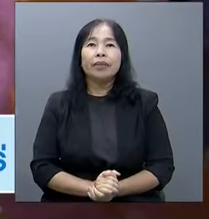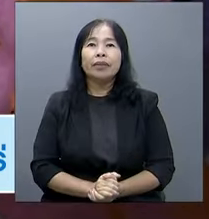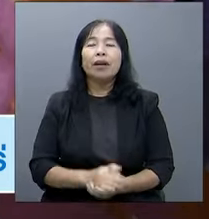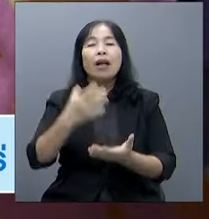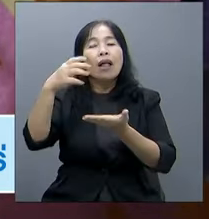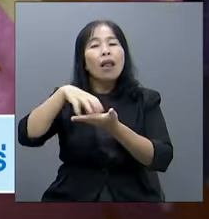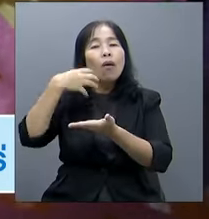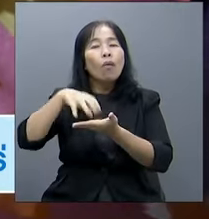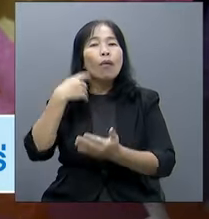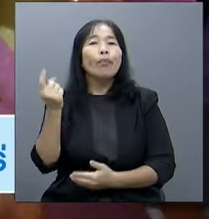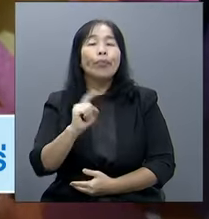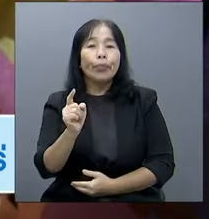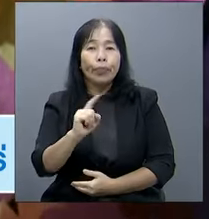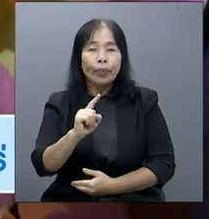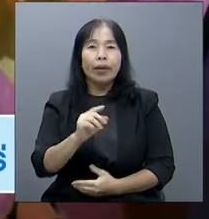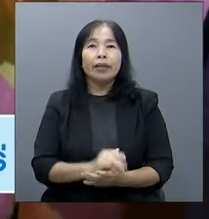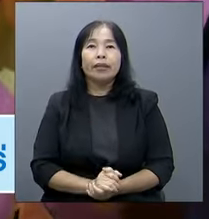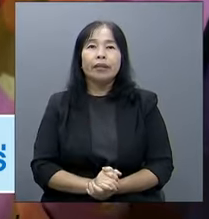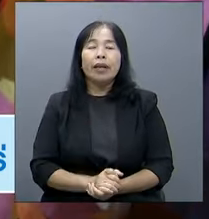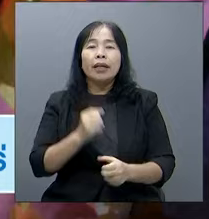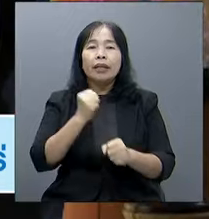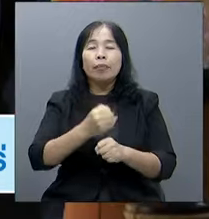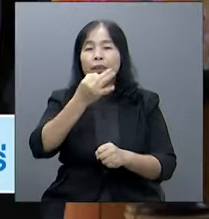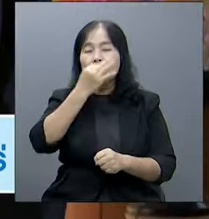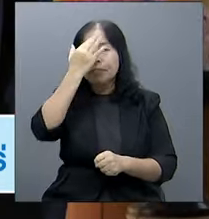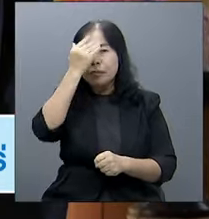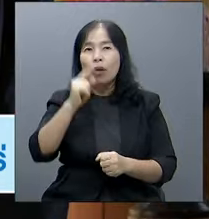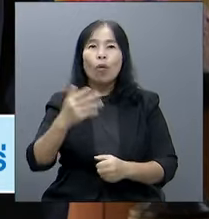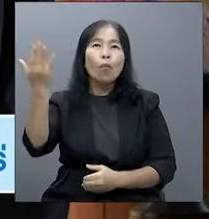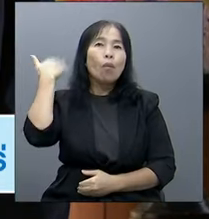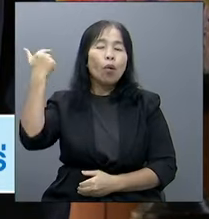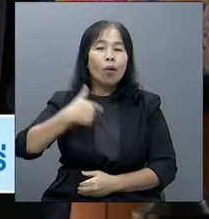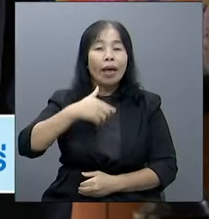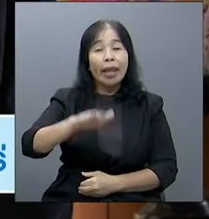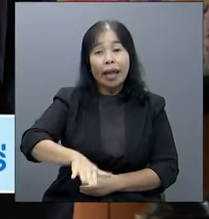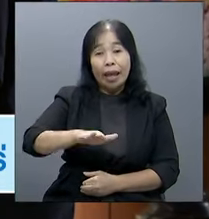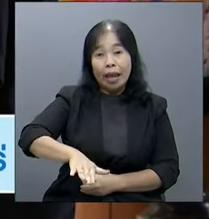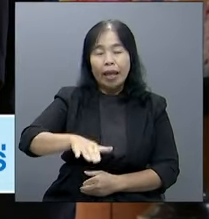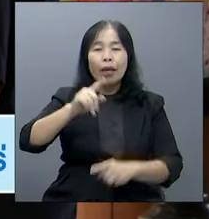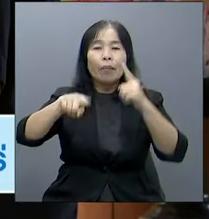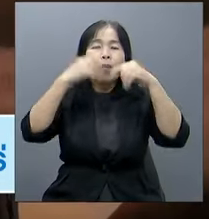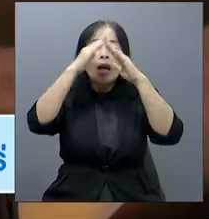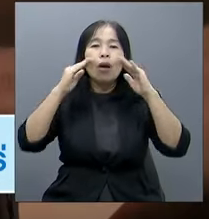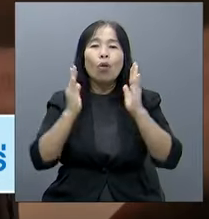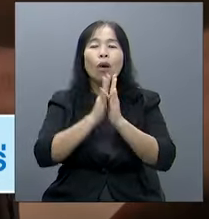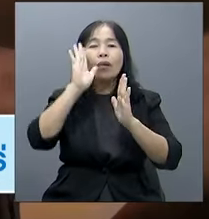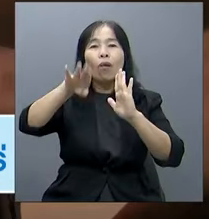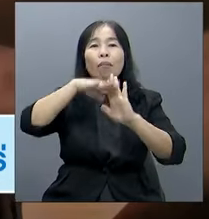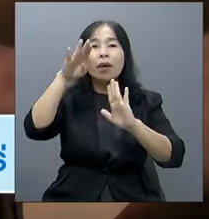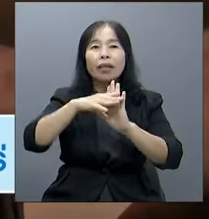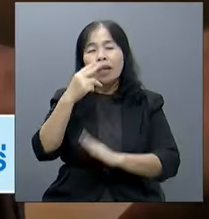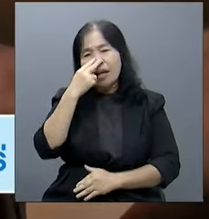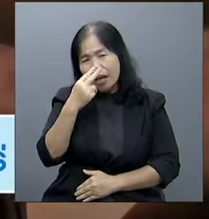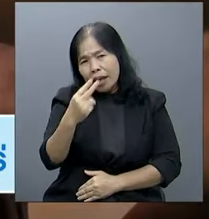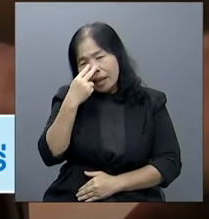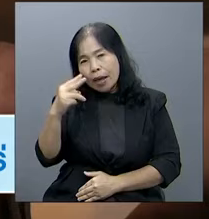นะคะถจเริ่มต้นที่มาทำตงร้านนาเป็นอาชีพว่าเมื่อสมัยเป็เด็กค่ะเวลาไปงานประเภนีทางเหนือก็มกจะเห็นตรงราน